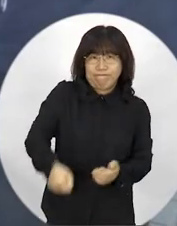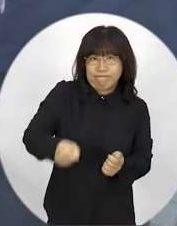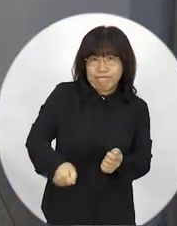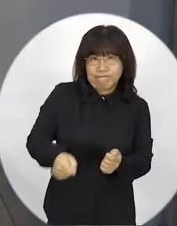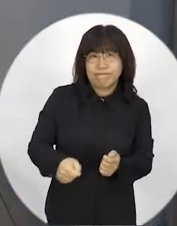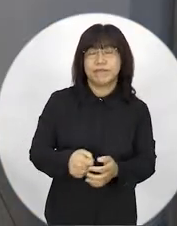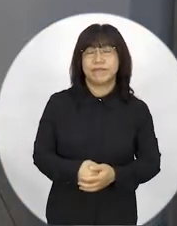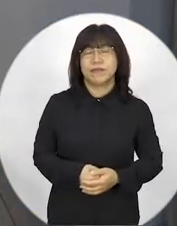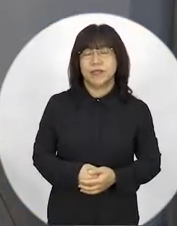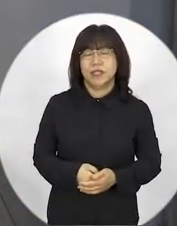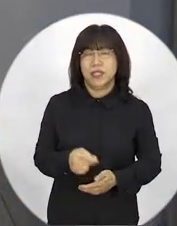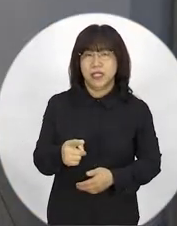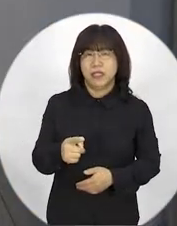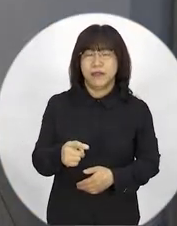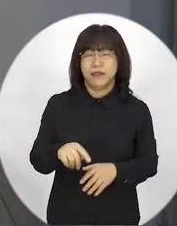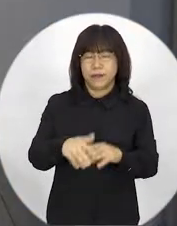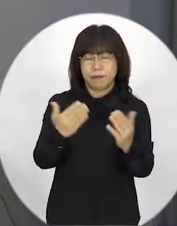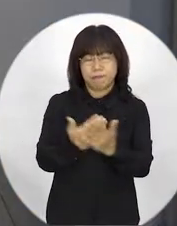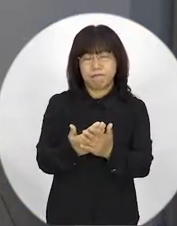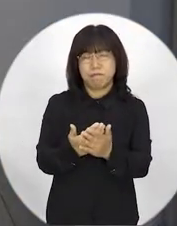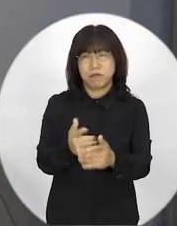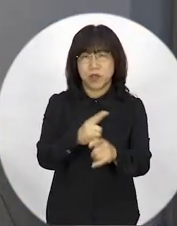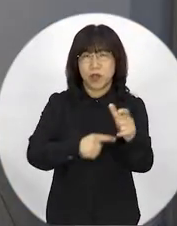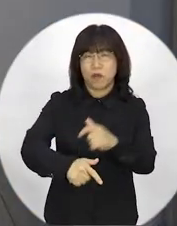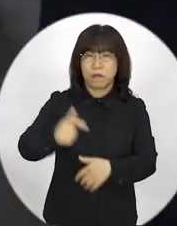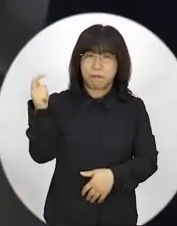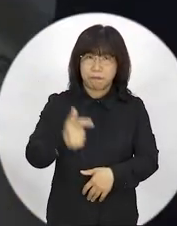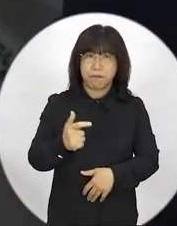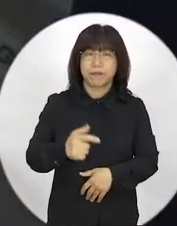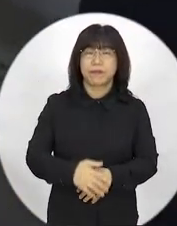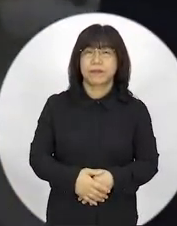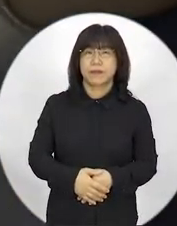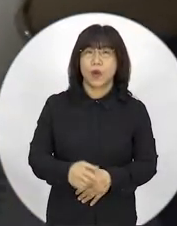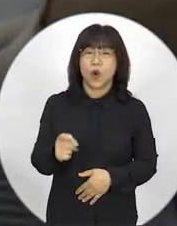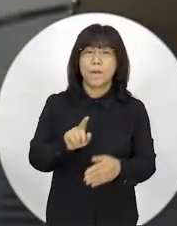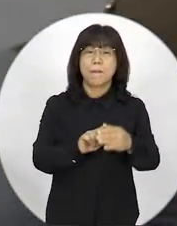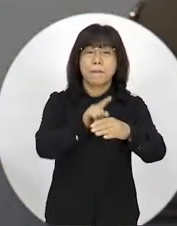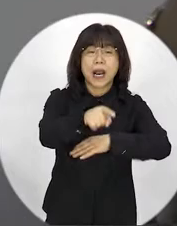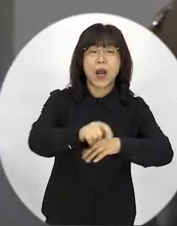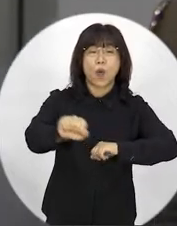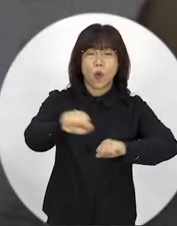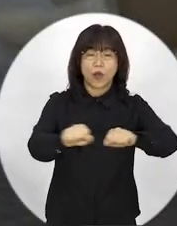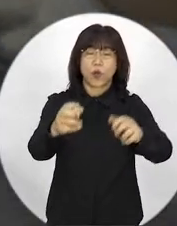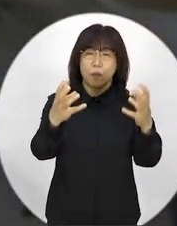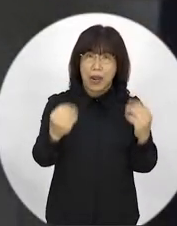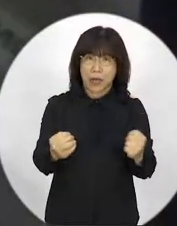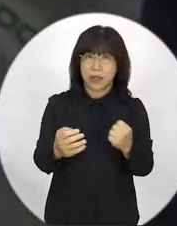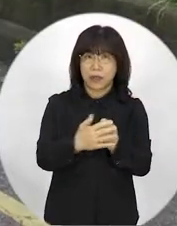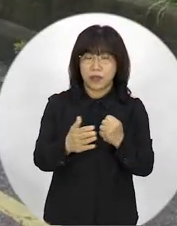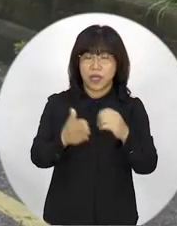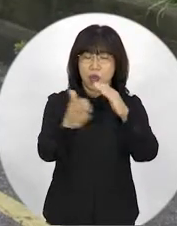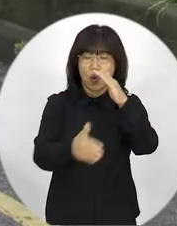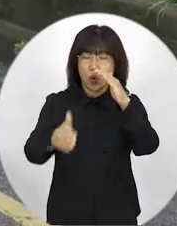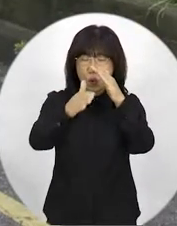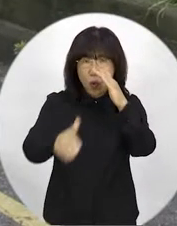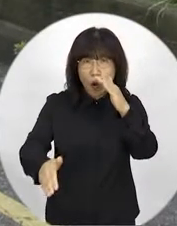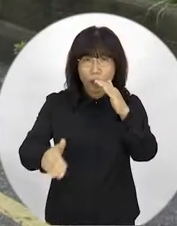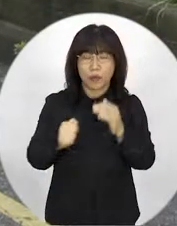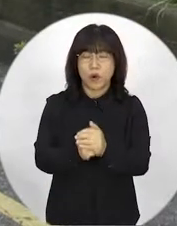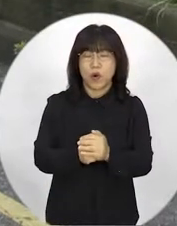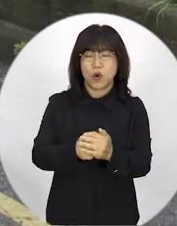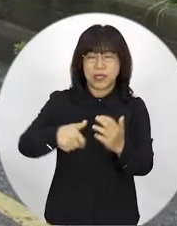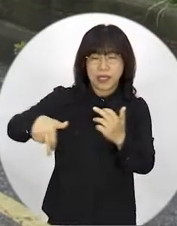취약지역에 대한 방역 관리도 한층 강화 합니다 특히 야외 활동에 증가함에 따라 구민들이 많이 찾는 근린공원과